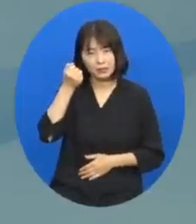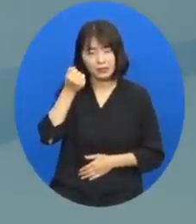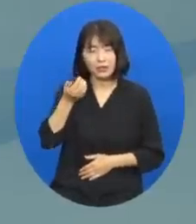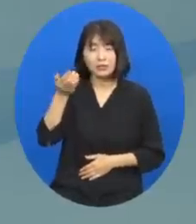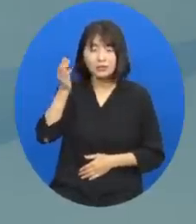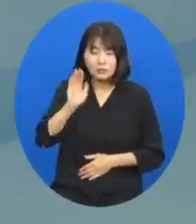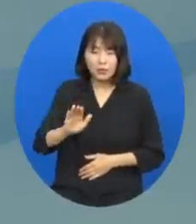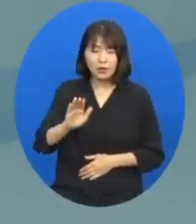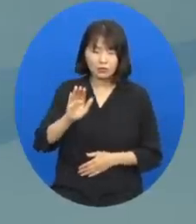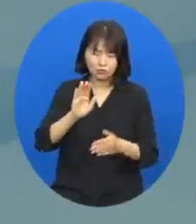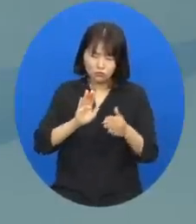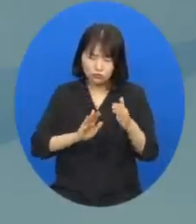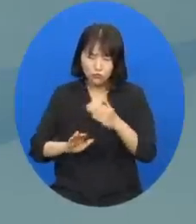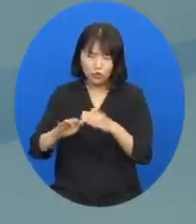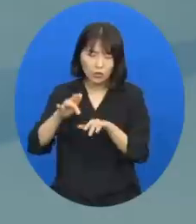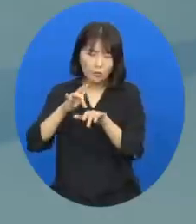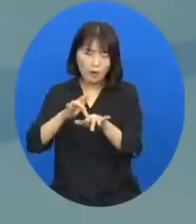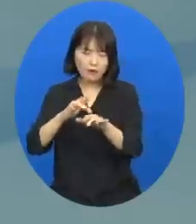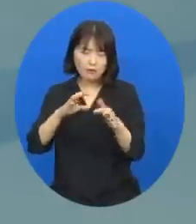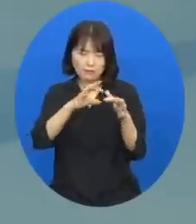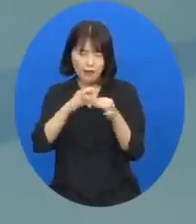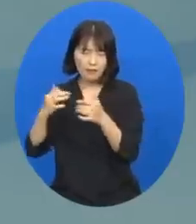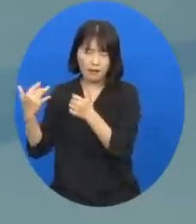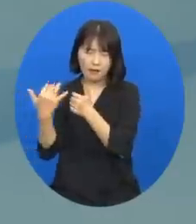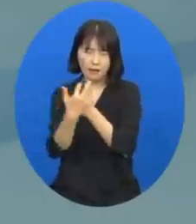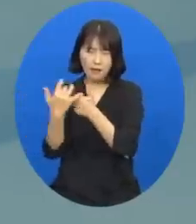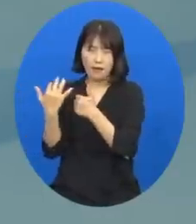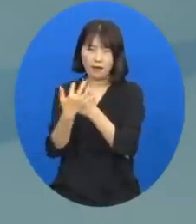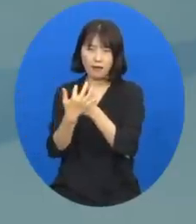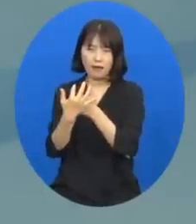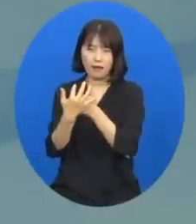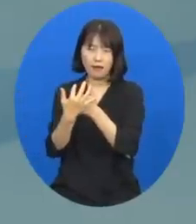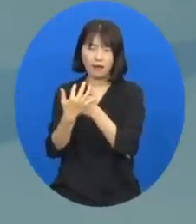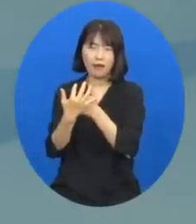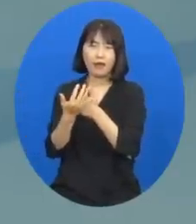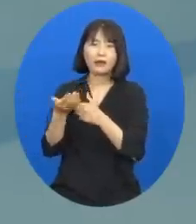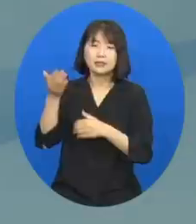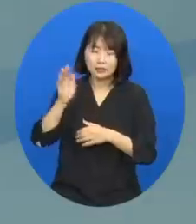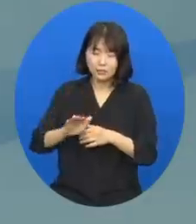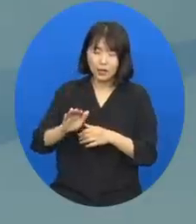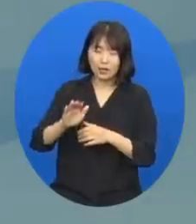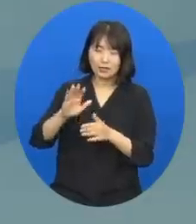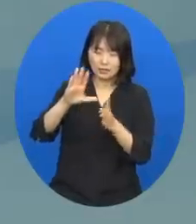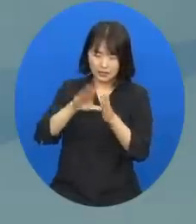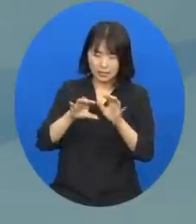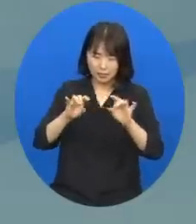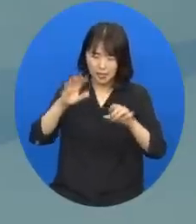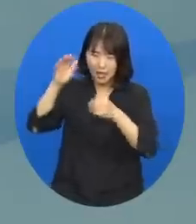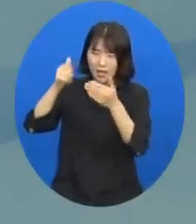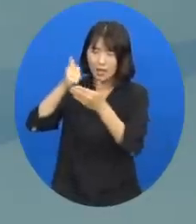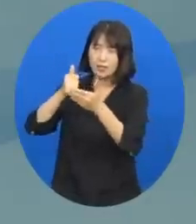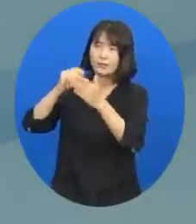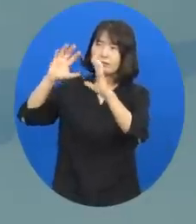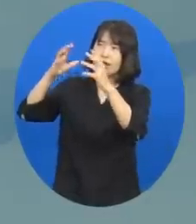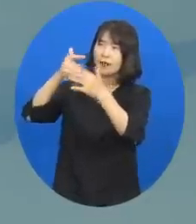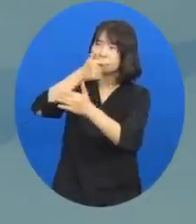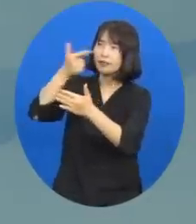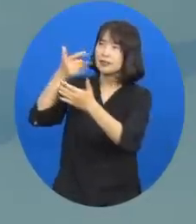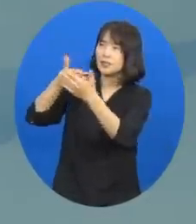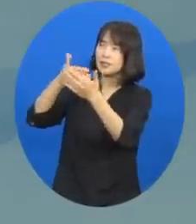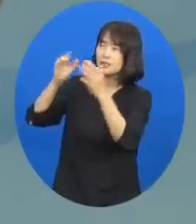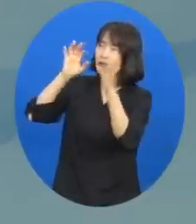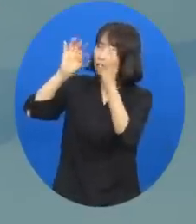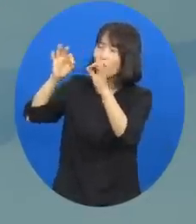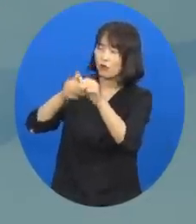여러분도 마찬가지였을 거예요 그때마다 하는 날에 큰 그림을 보고 이겨내 줘야 합니다 그러면 저와